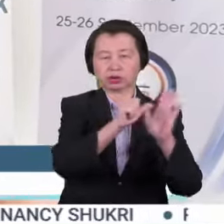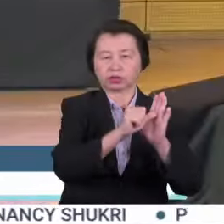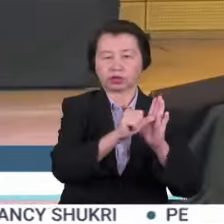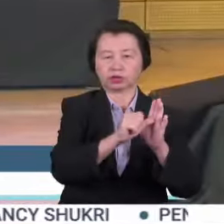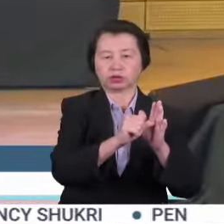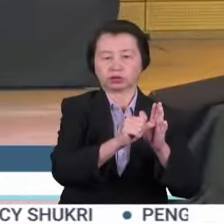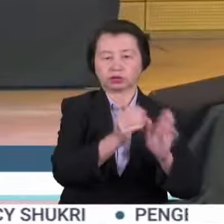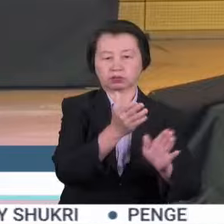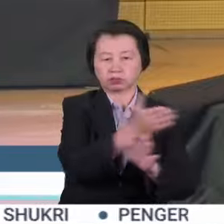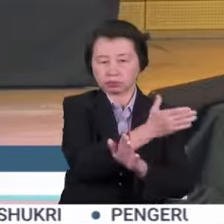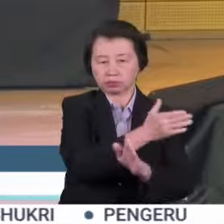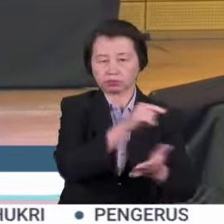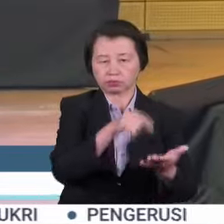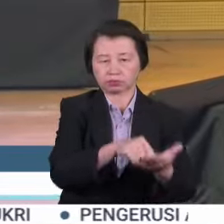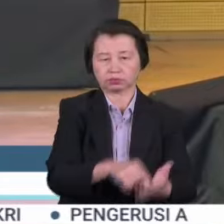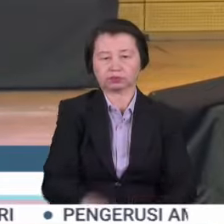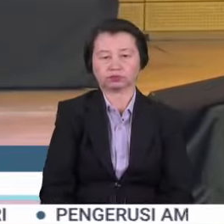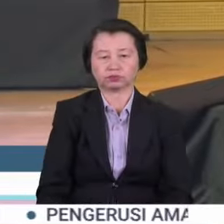sebelum inilah.